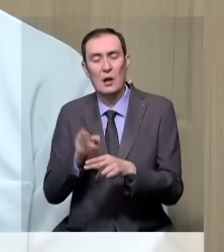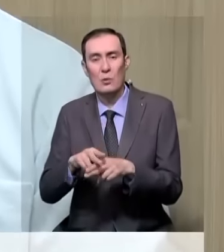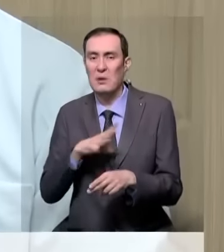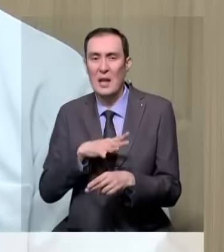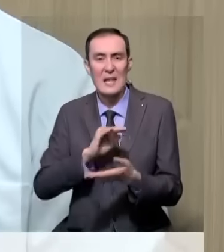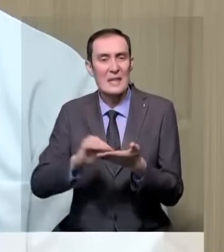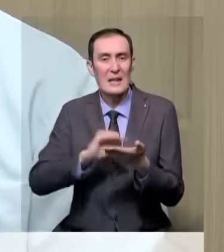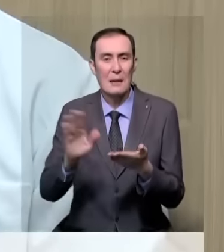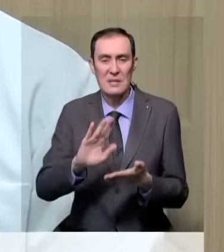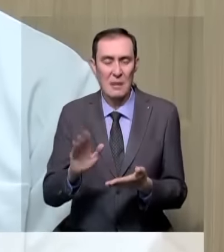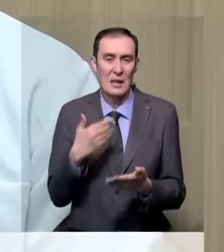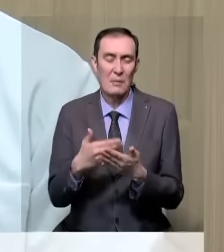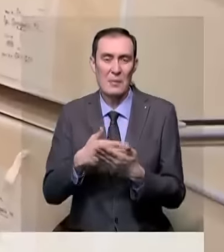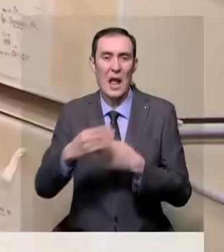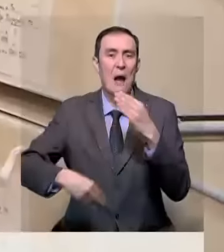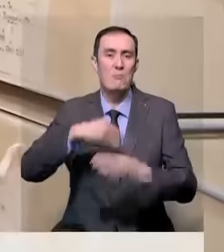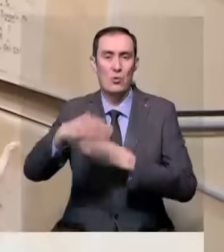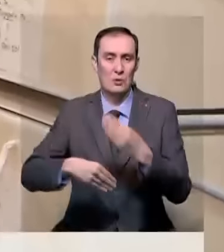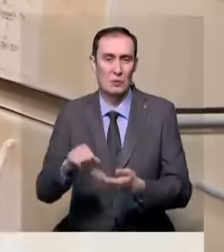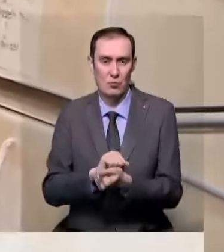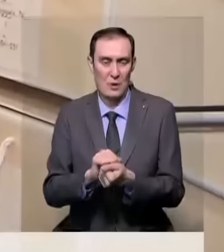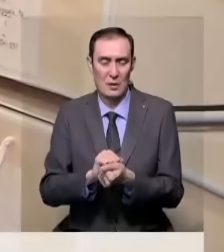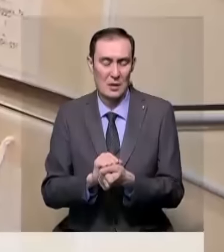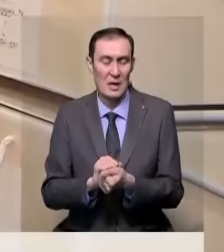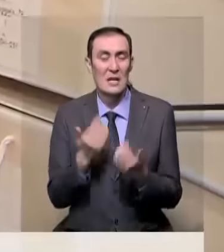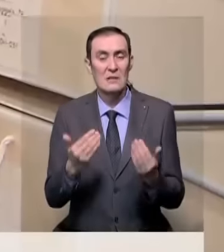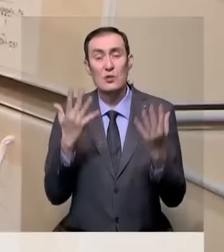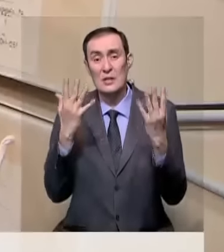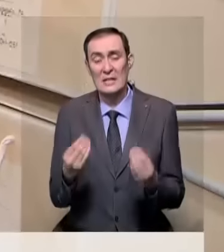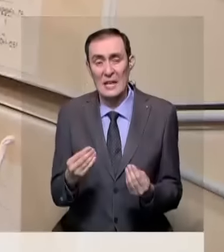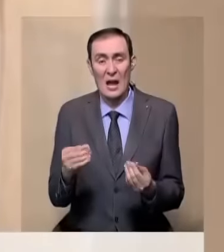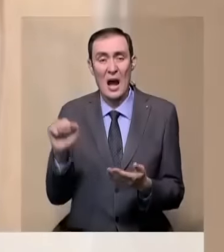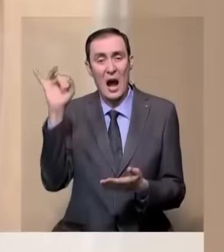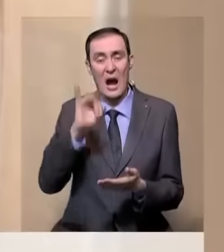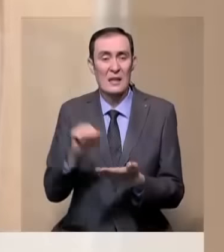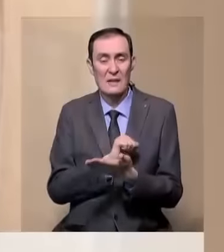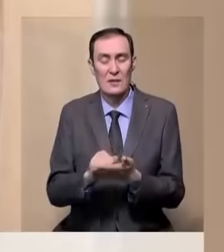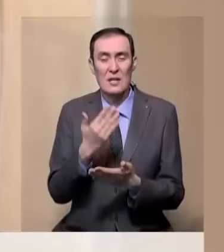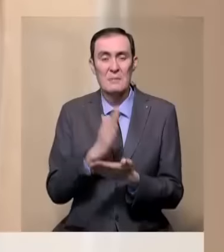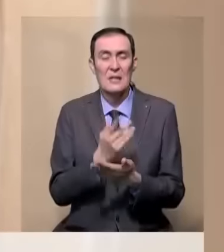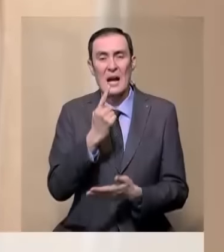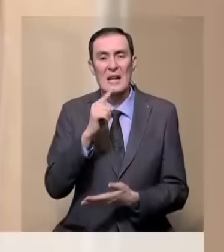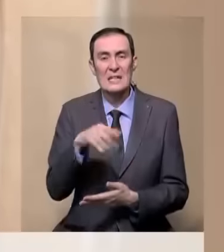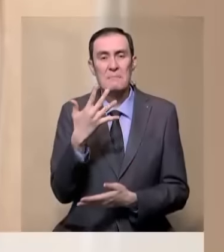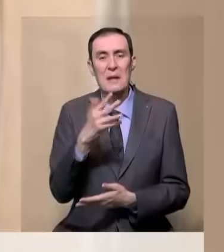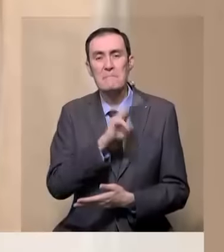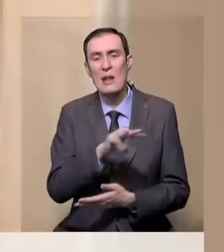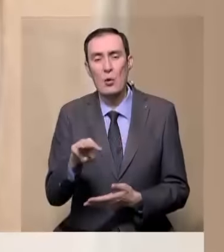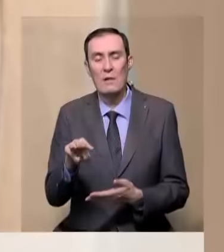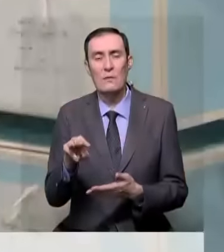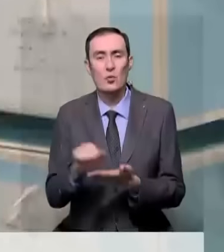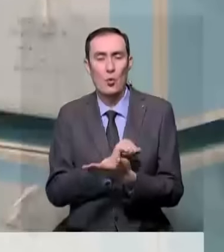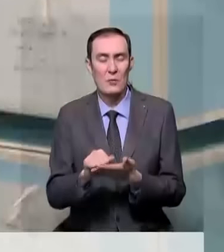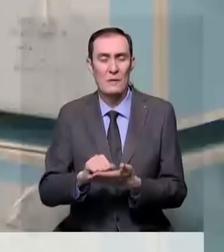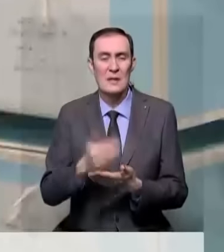предназначалась не для письма, а, например, для обертки. На сегодняшний день архивный фонд насчитывает 1,5 миллиона единиц документов. За последние два